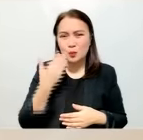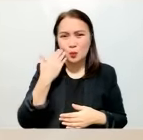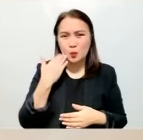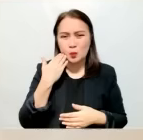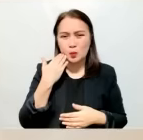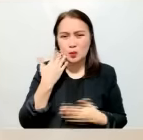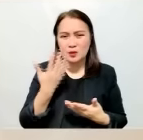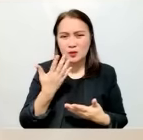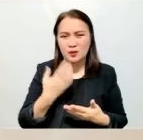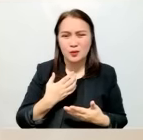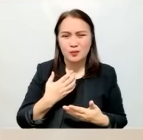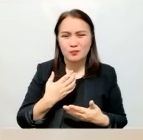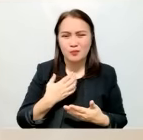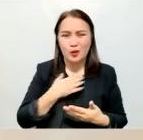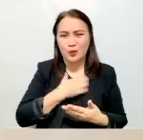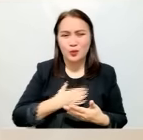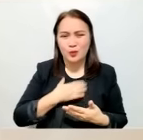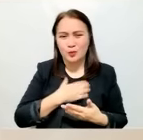hindi siya